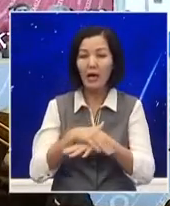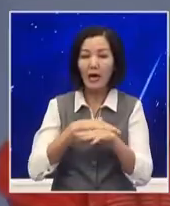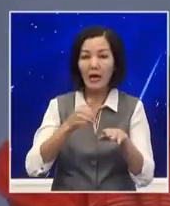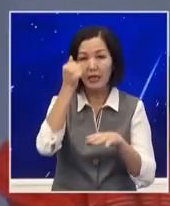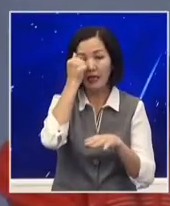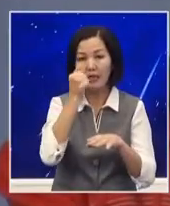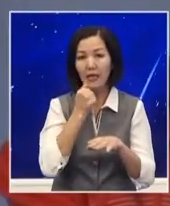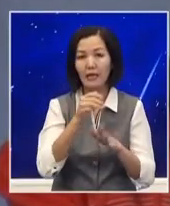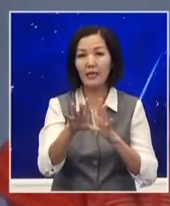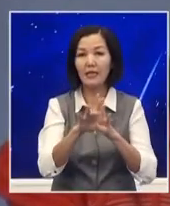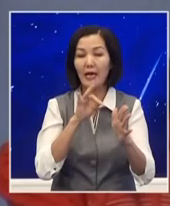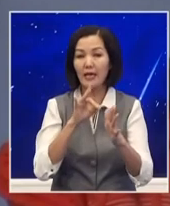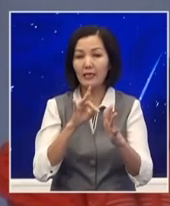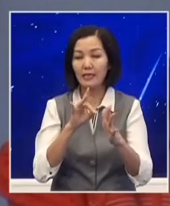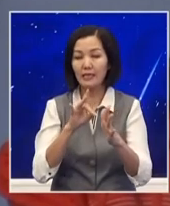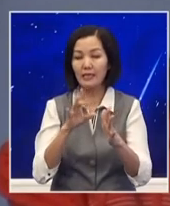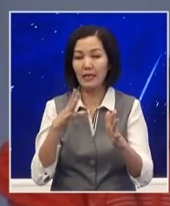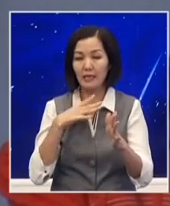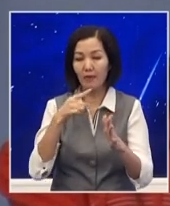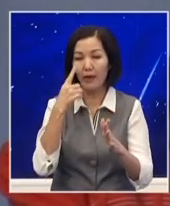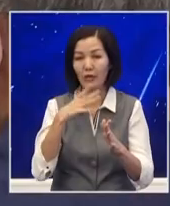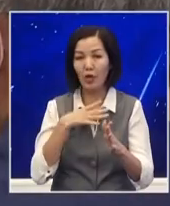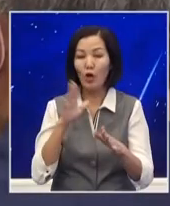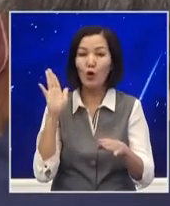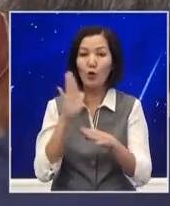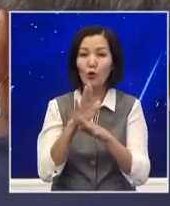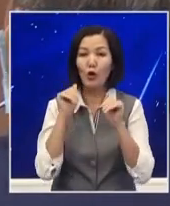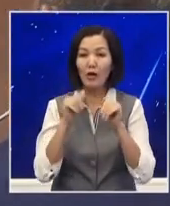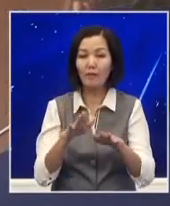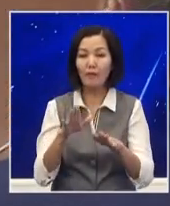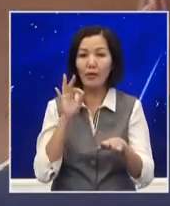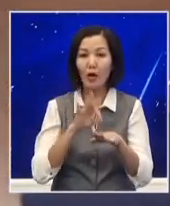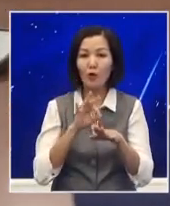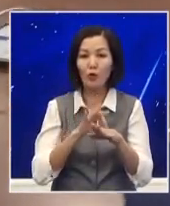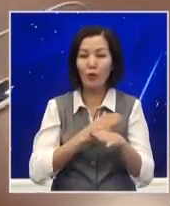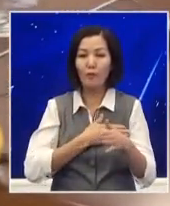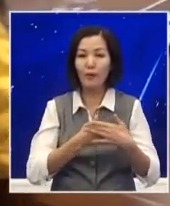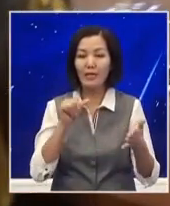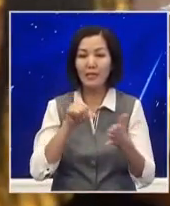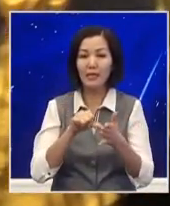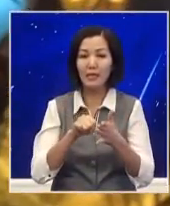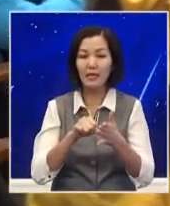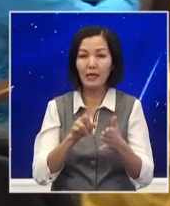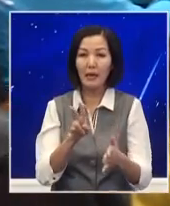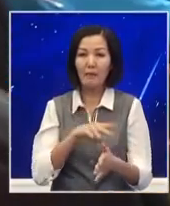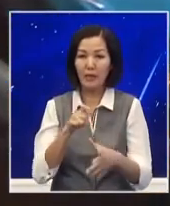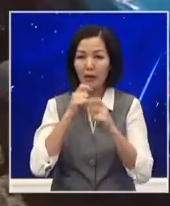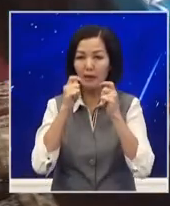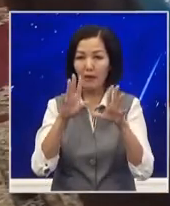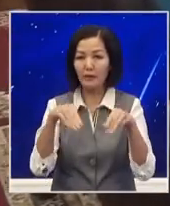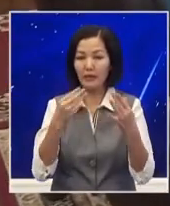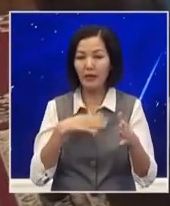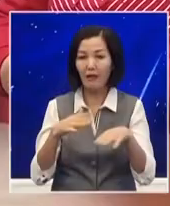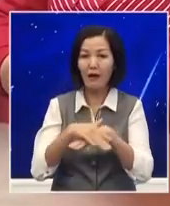алғысына лайықтысыңдар деді. Биыл мемлекет басшысы ұйғарымымен індетпен күресте белсенділерге арнайы медаль табысталған еді.